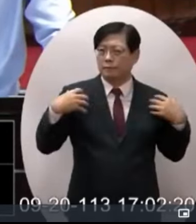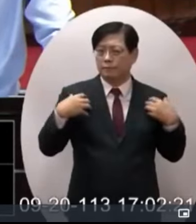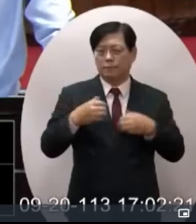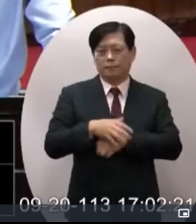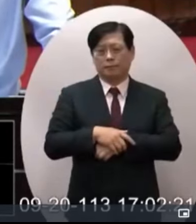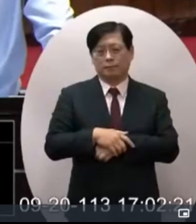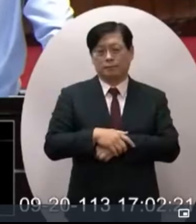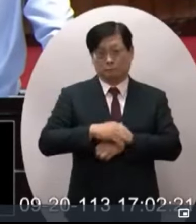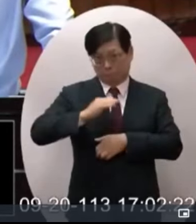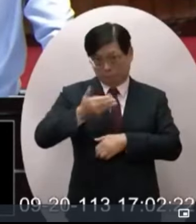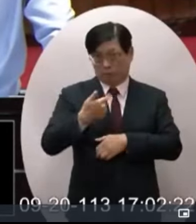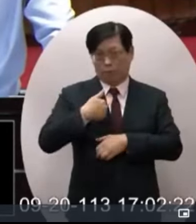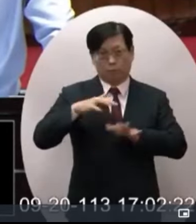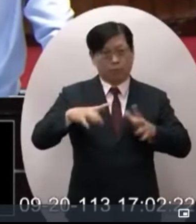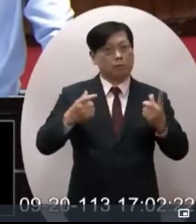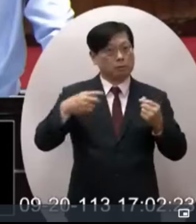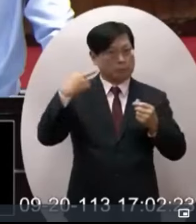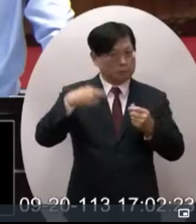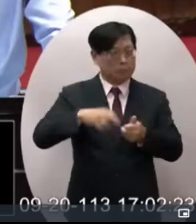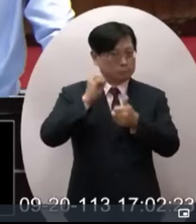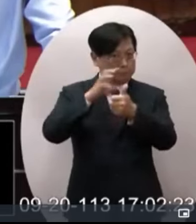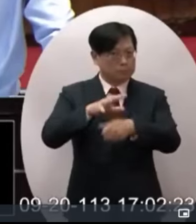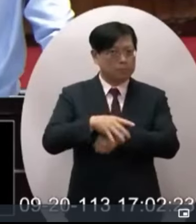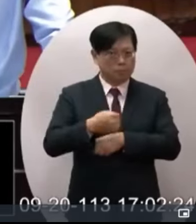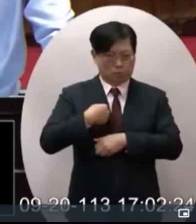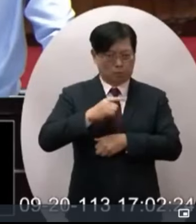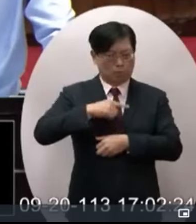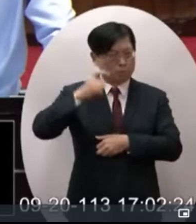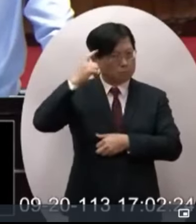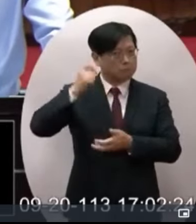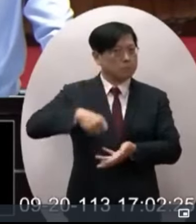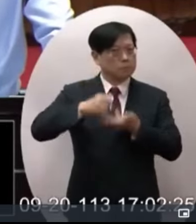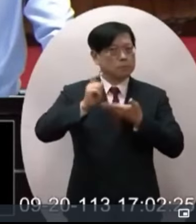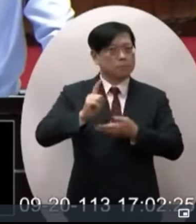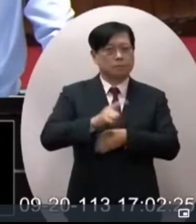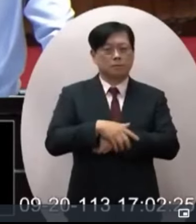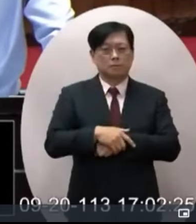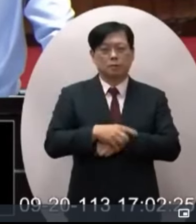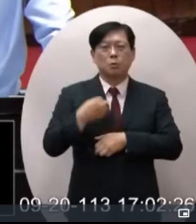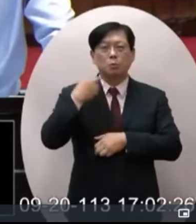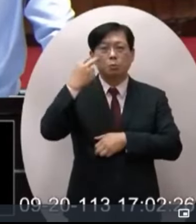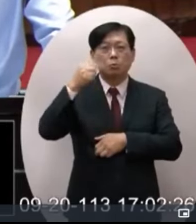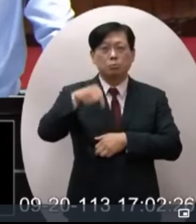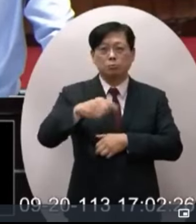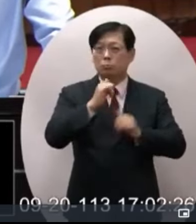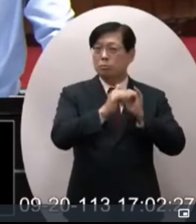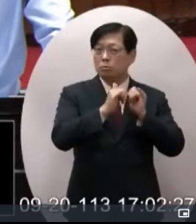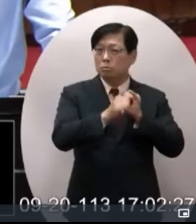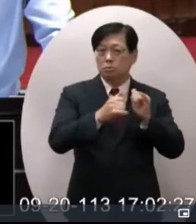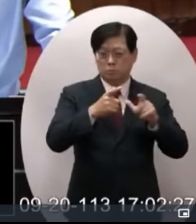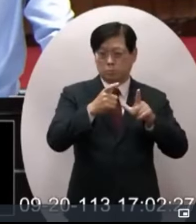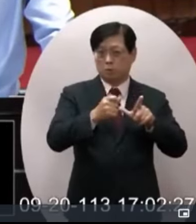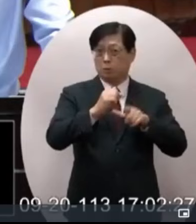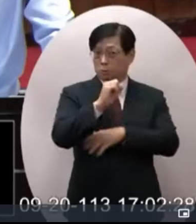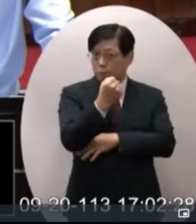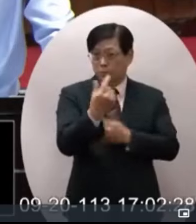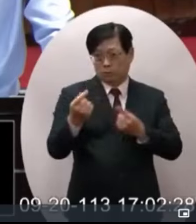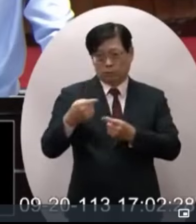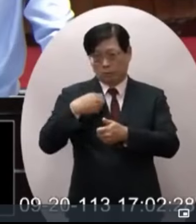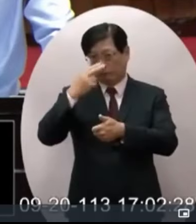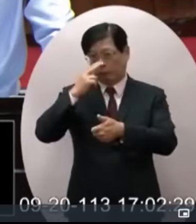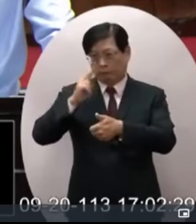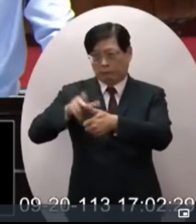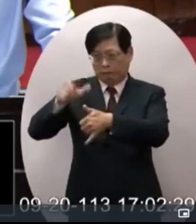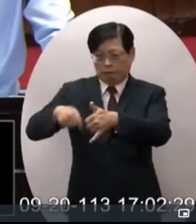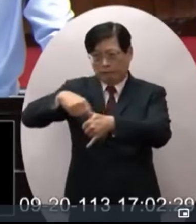可是我在这边也要去提出我们的主张，因为我觉得我们的社会公益，尤其这些受害人